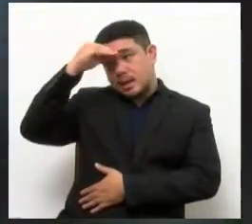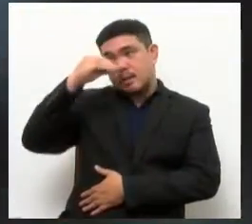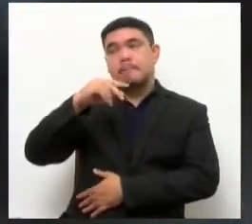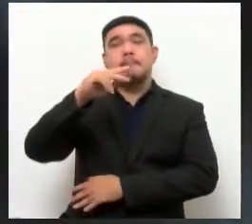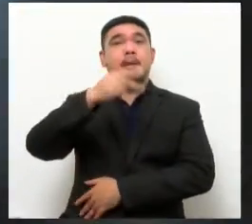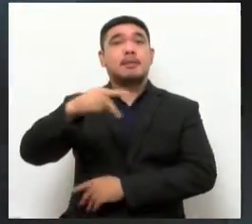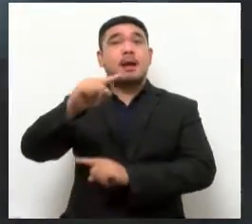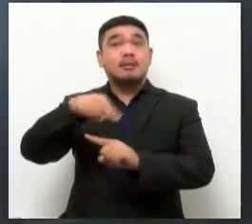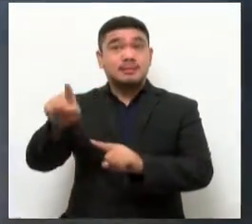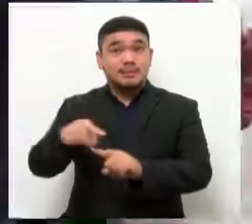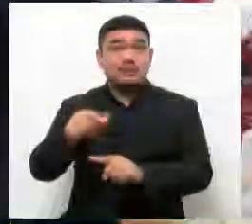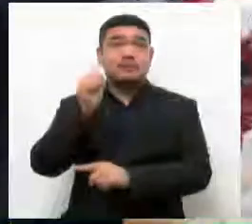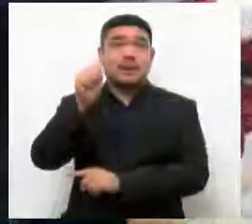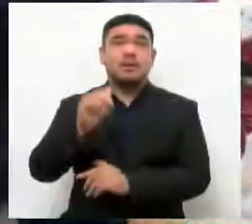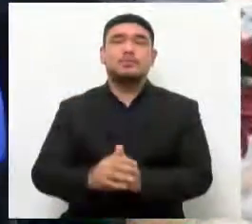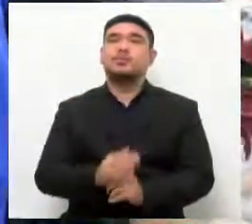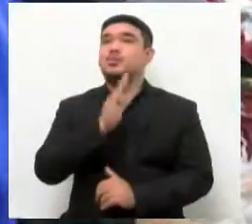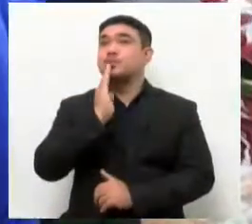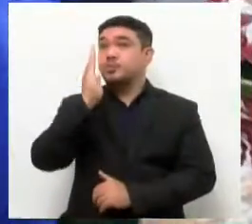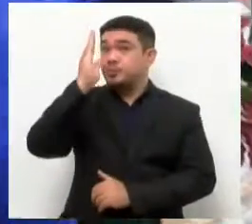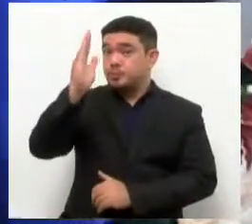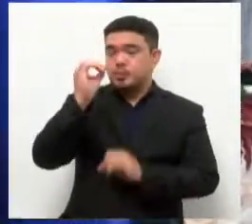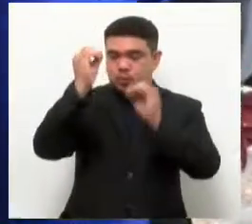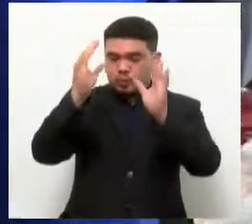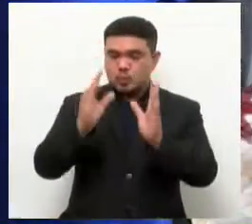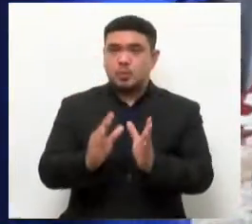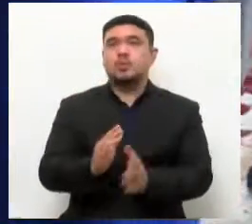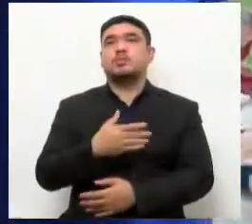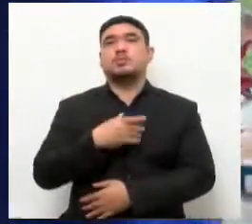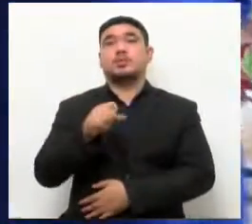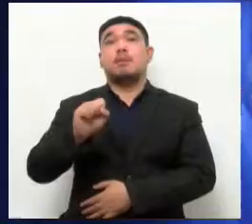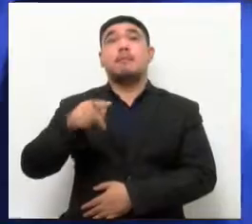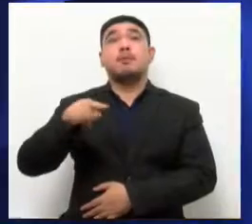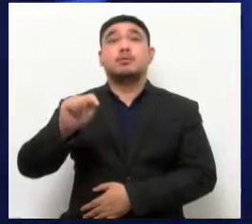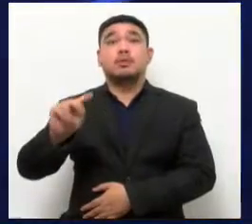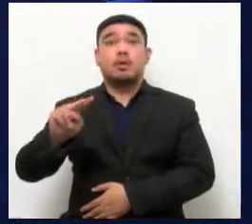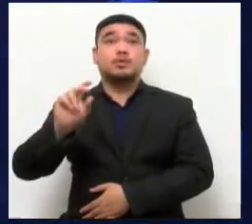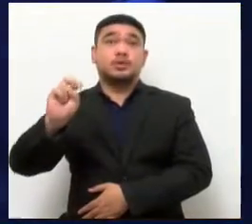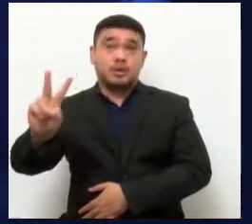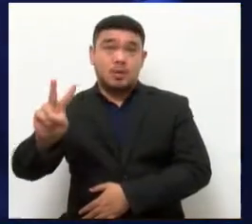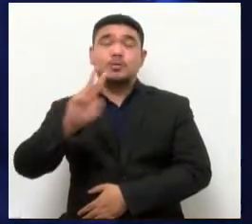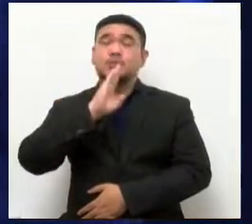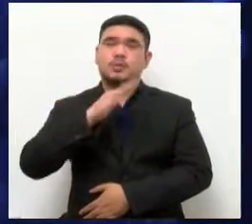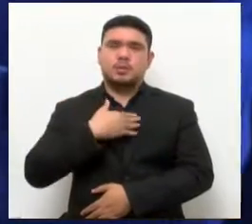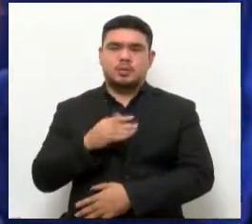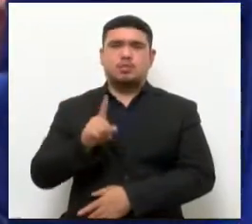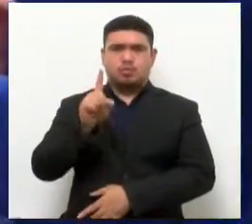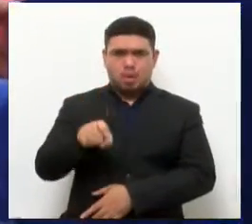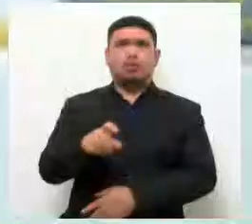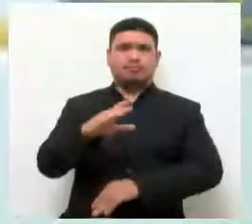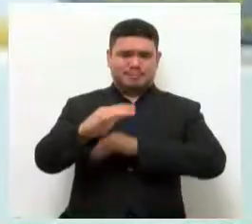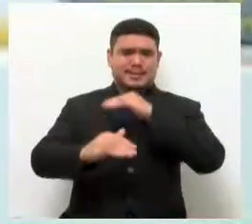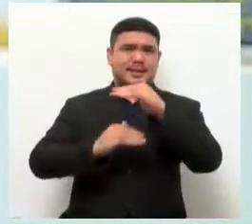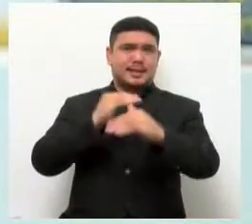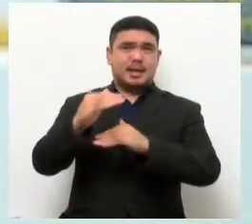าอังกฤษดังนั้นข้าราชการครูทุกคนในสำนักงานเขตพื้นที่การศึกษาประถมศึกษาตากเขต2จึงจำเป็นต้องได้รับการพัฒนา